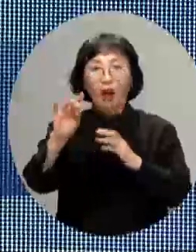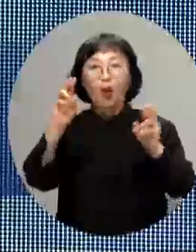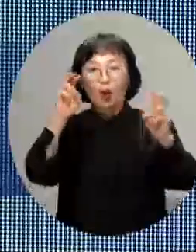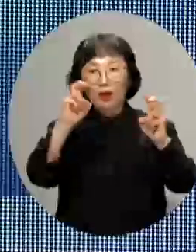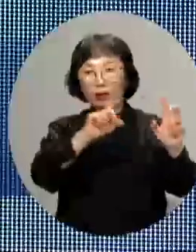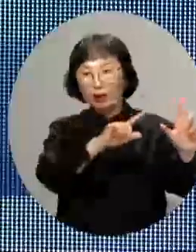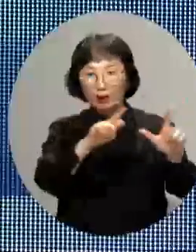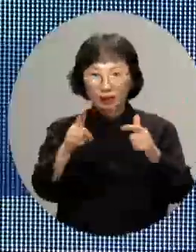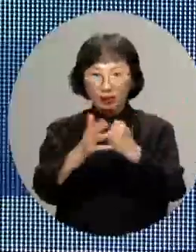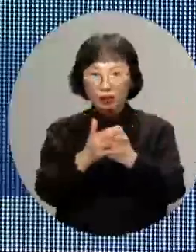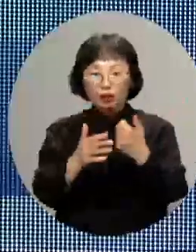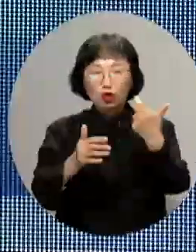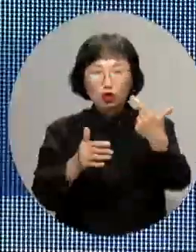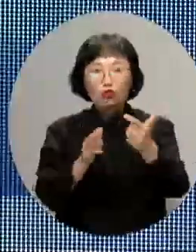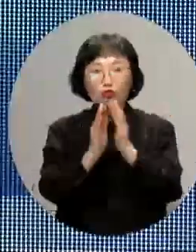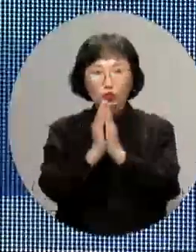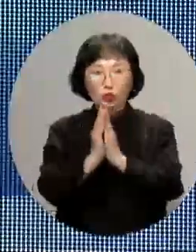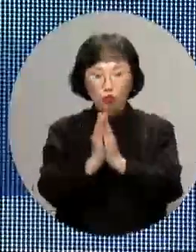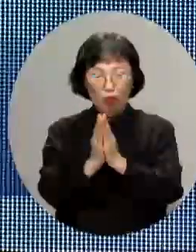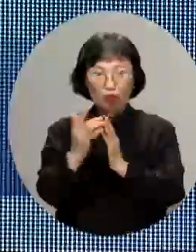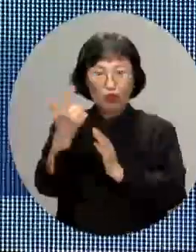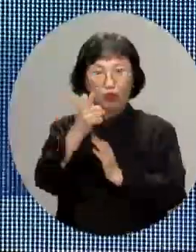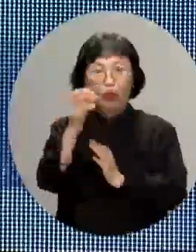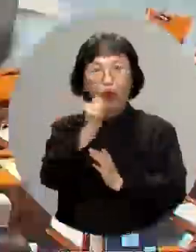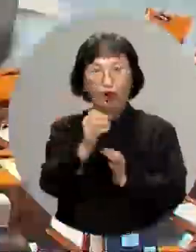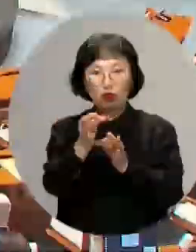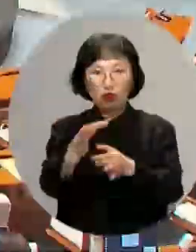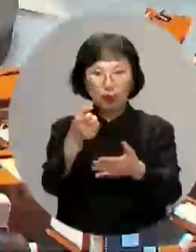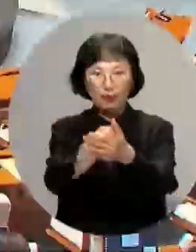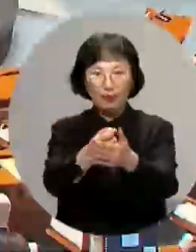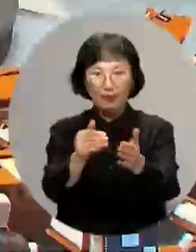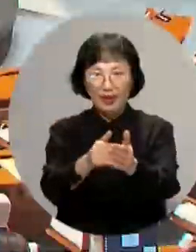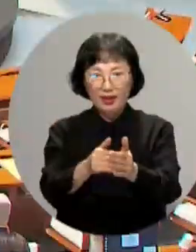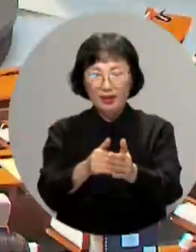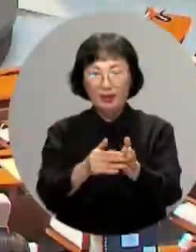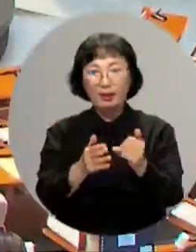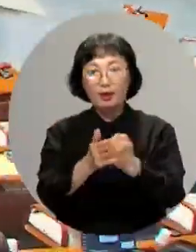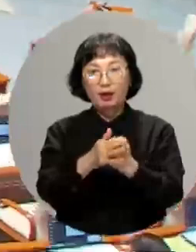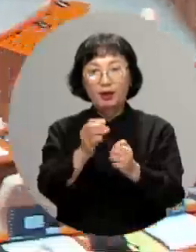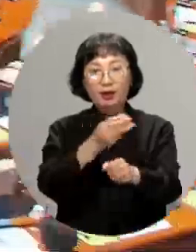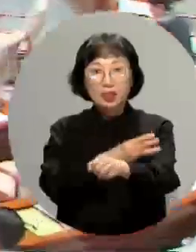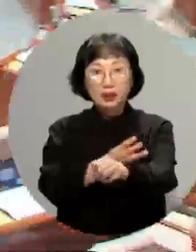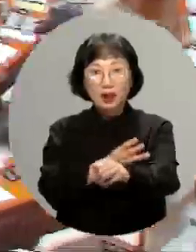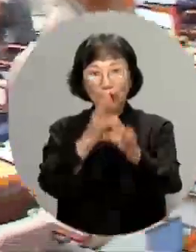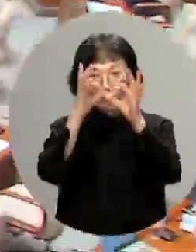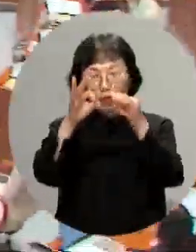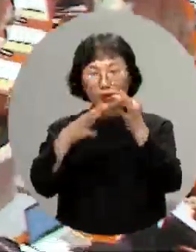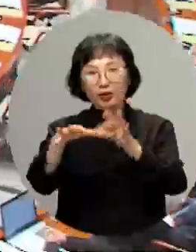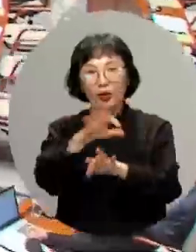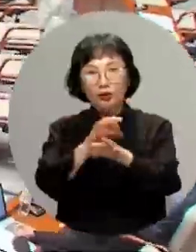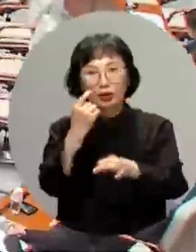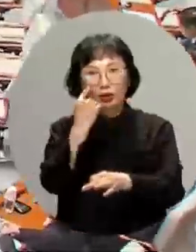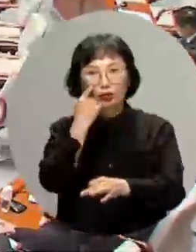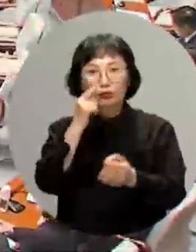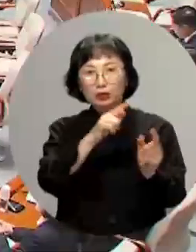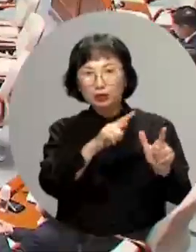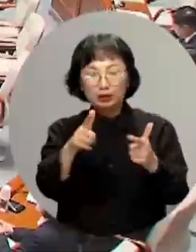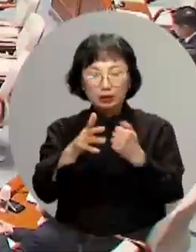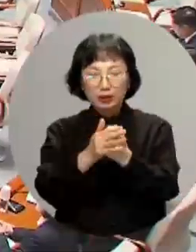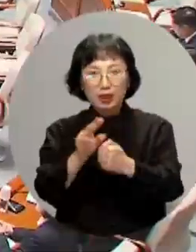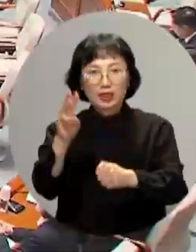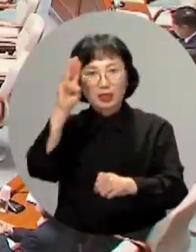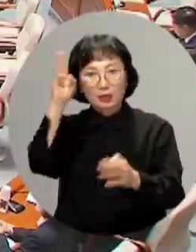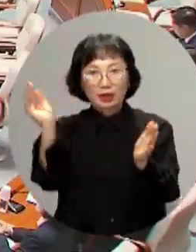6조 6천억 원의 투자가 결정되었습니다. 새만금을 바라보는 정부의 시선은 그러나 잼버리가